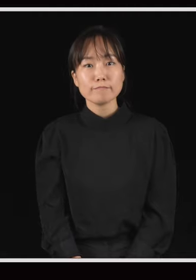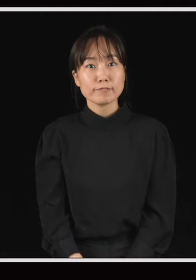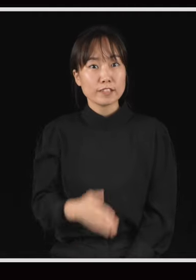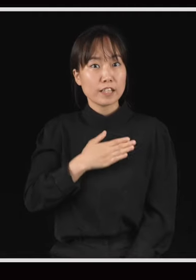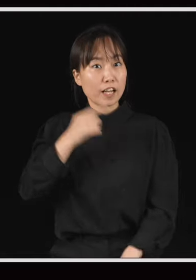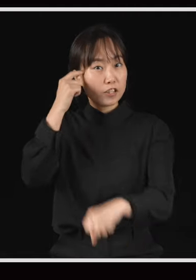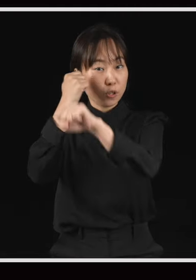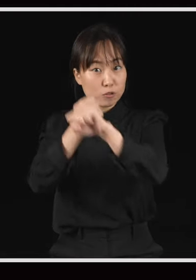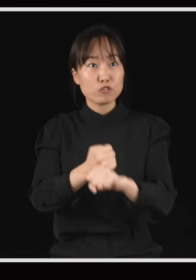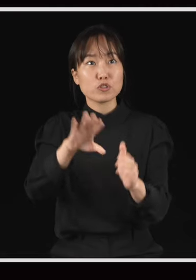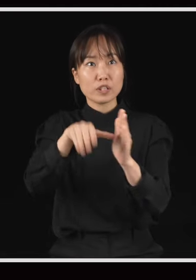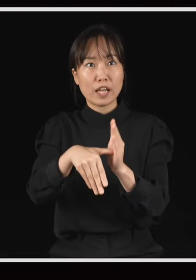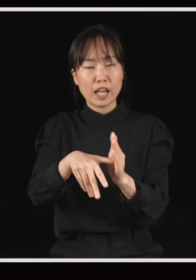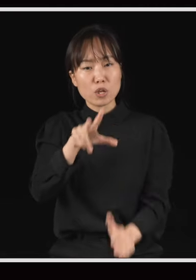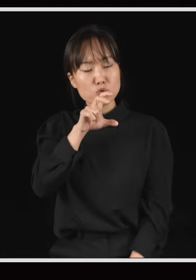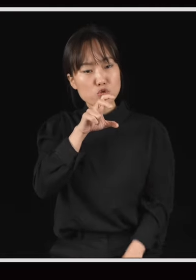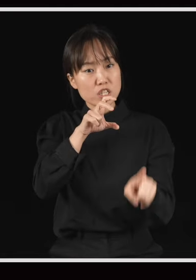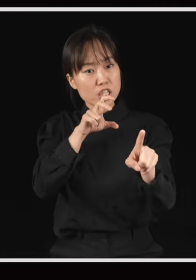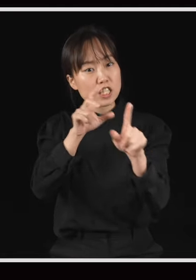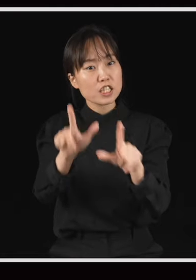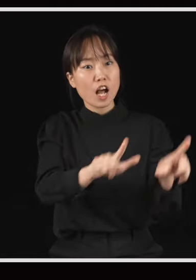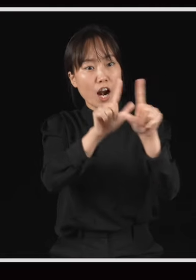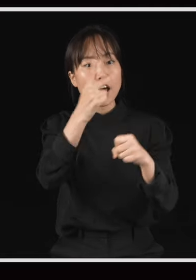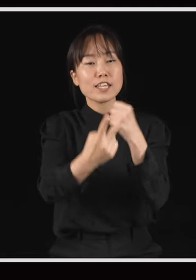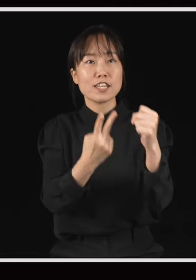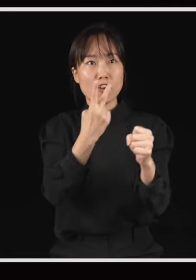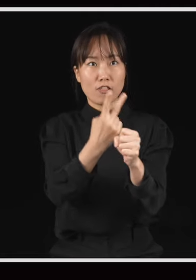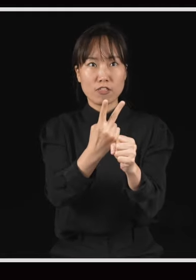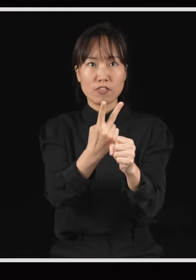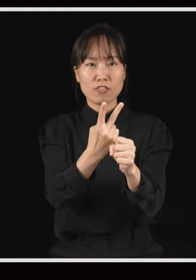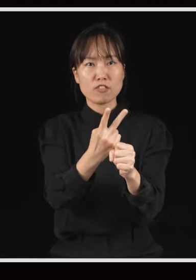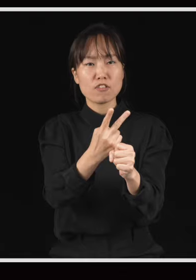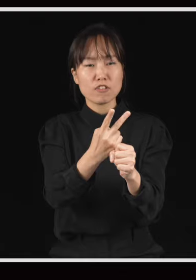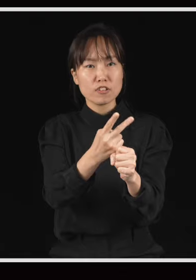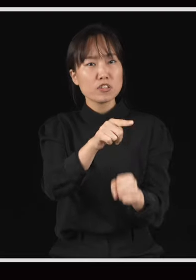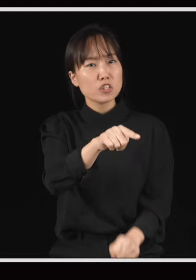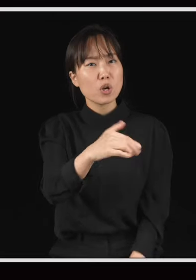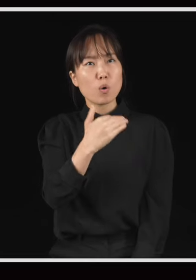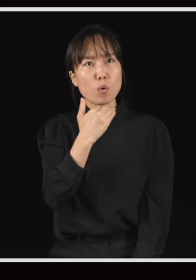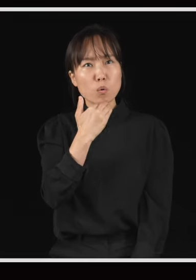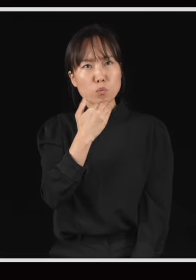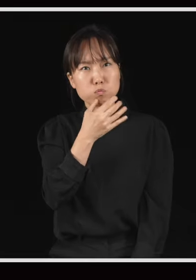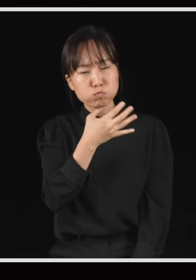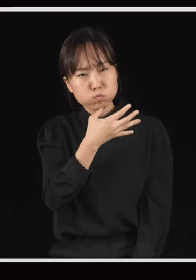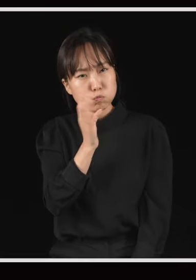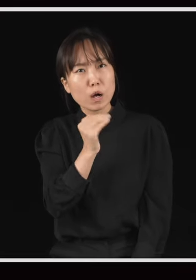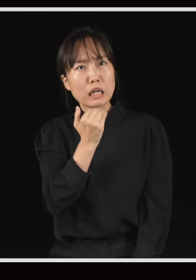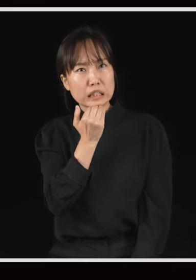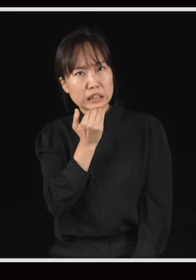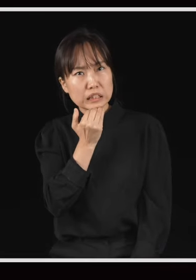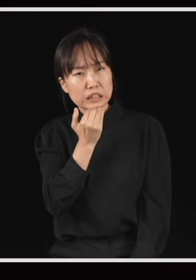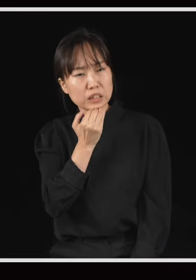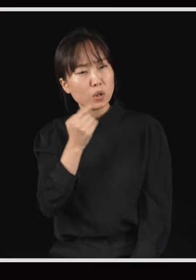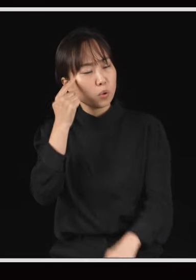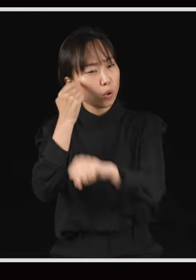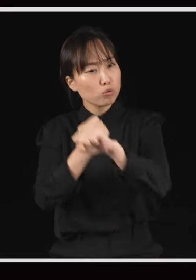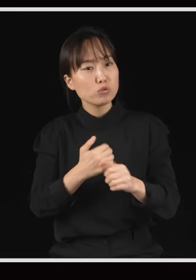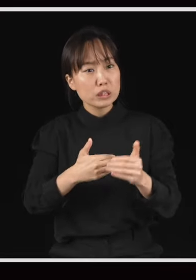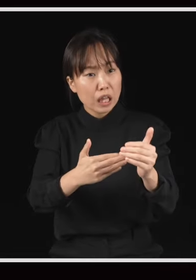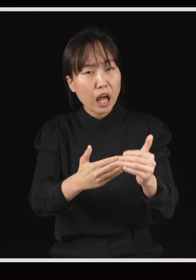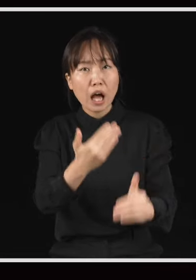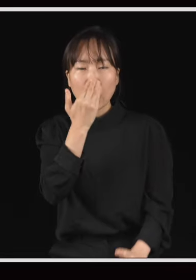생물 실험실에서 쥐는 24개월을 삽니다. 24개월을 살게 내버려 두고서는 노화 실험을 하려면